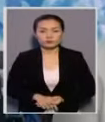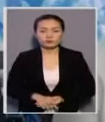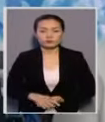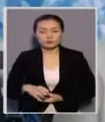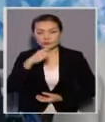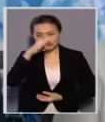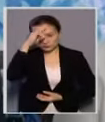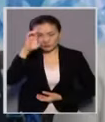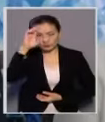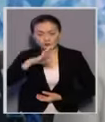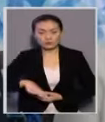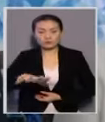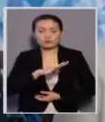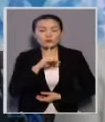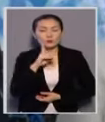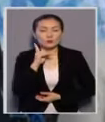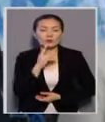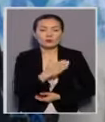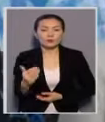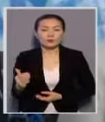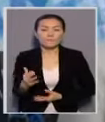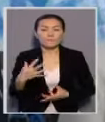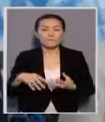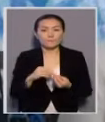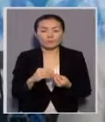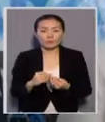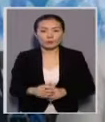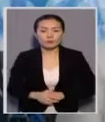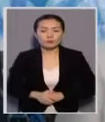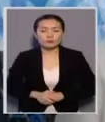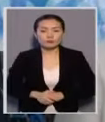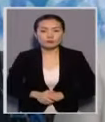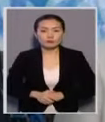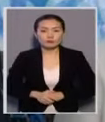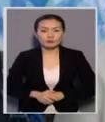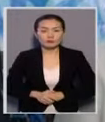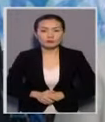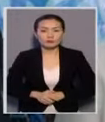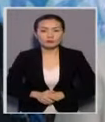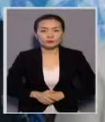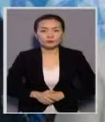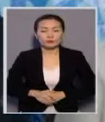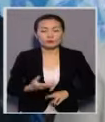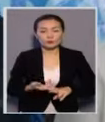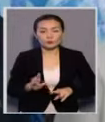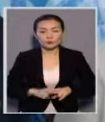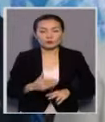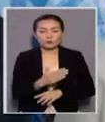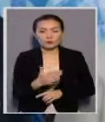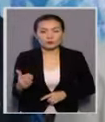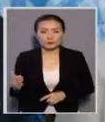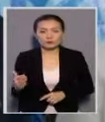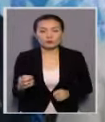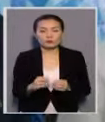қазақ елінің жастары сіздер бар. Сіздердің қолыңызда ұлттан жаңа болса